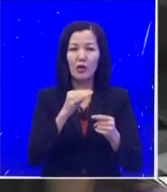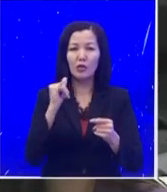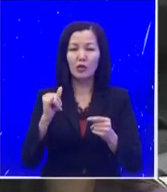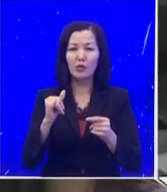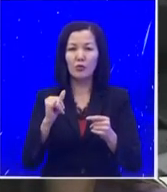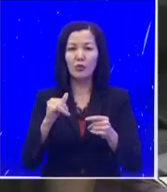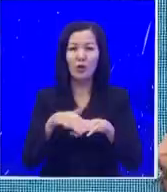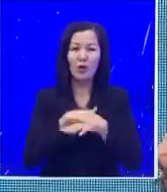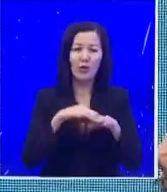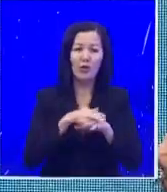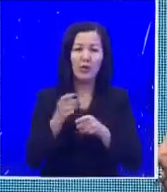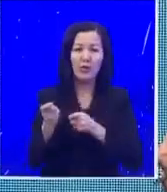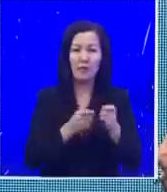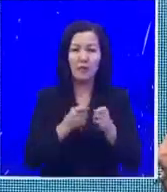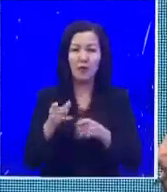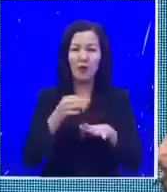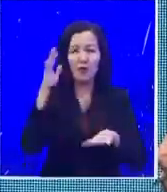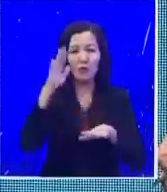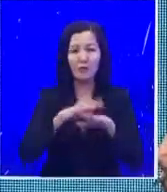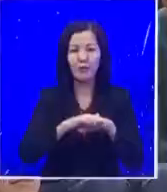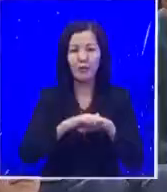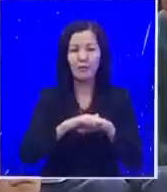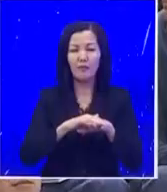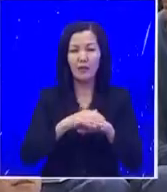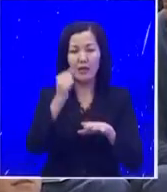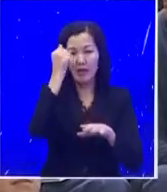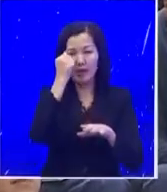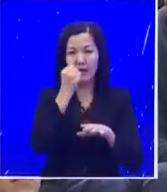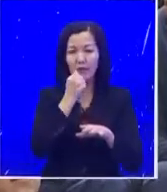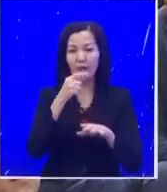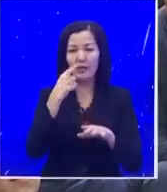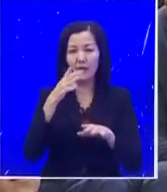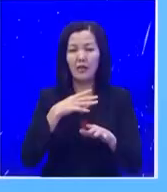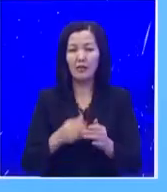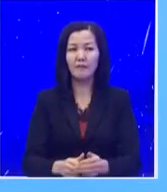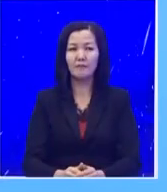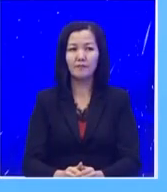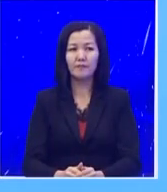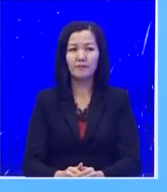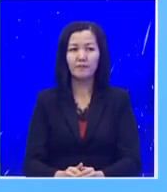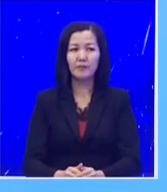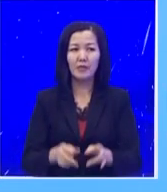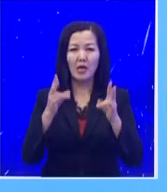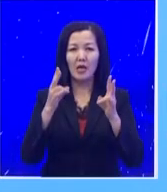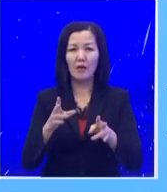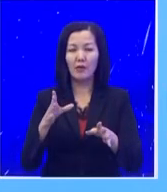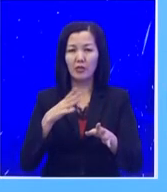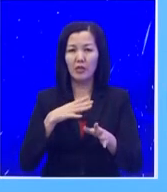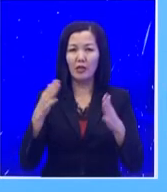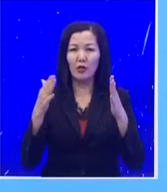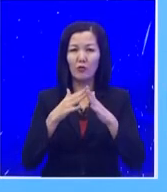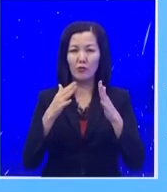жетісулықтарға игі істі басқарған Амандық Баталыпқа арыстықтардың алғысын жеткізді. Алапат жағдайда үйлеріміздің